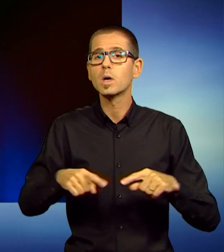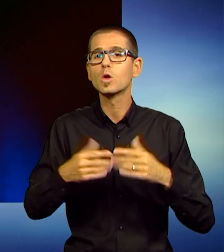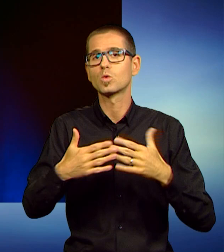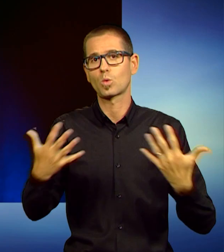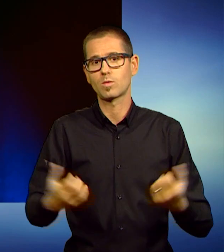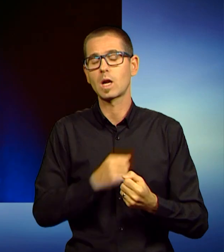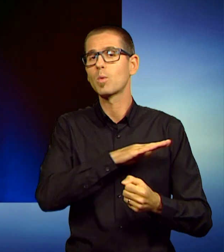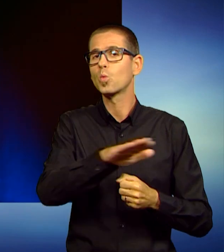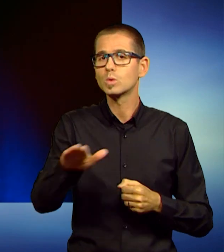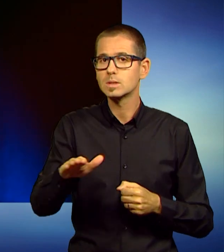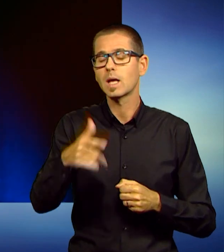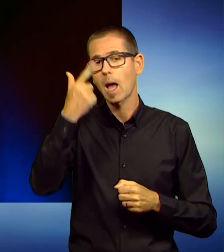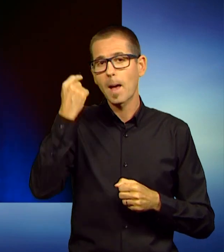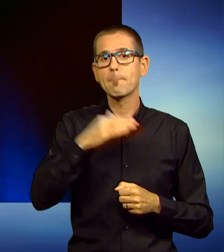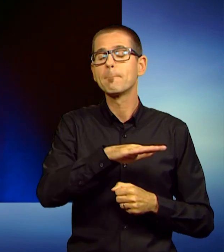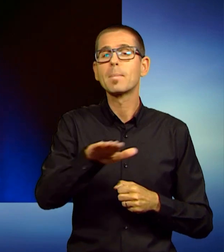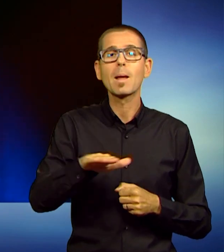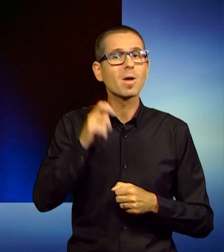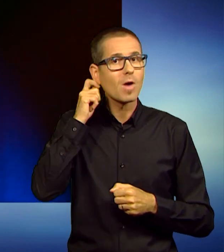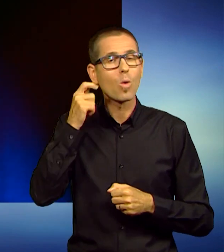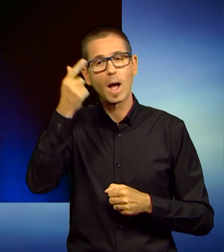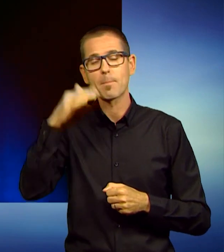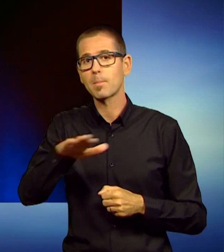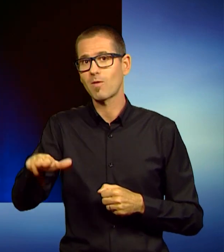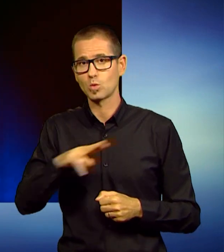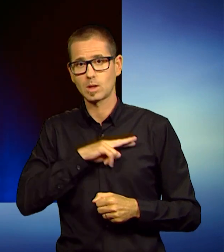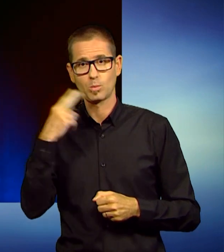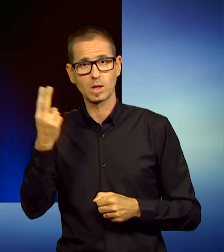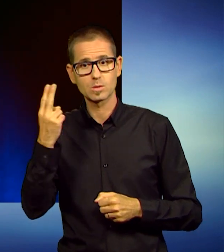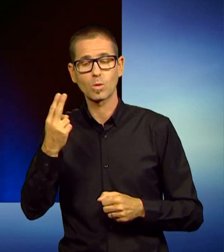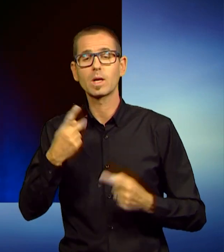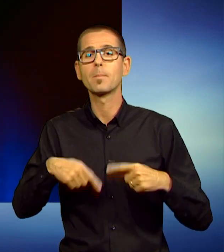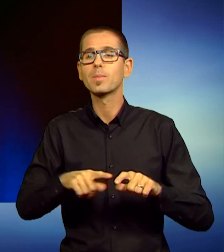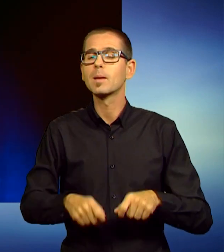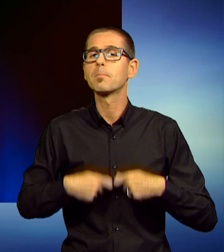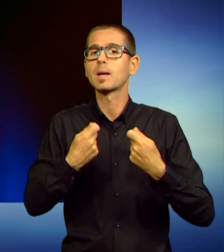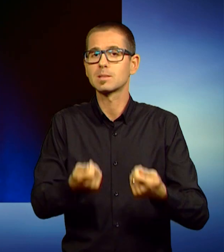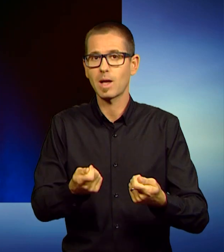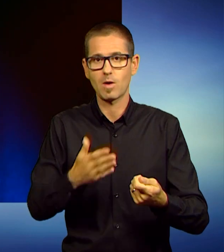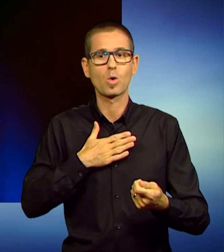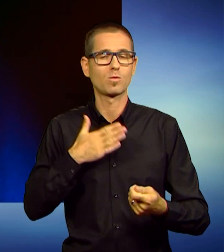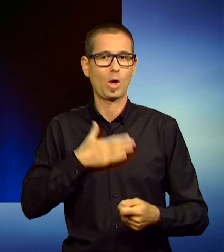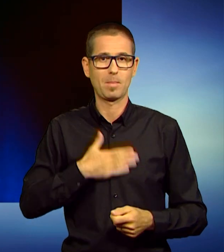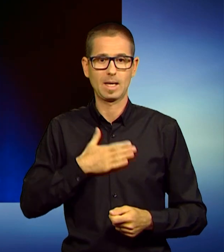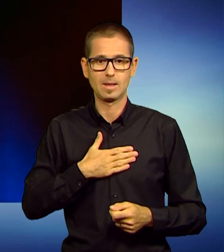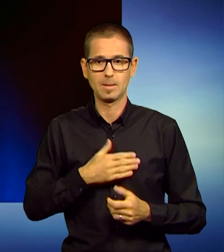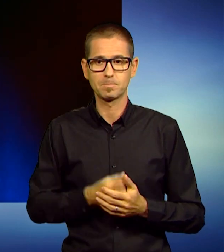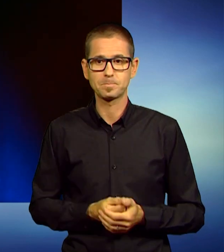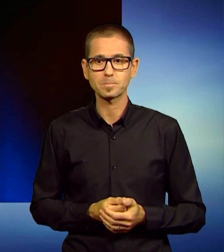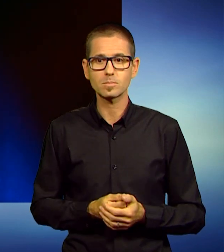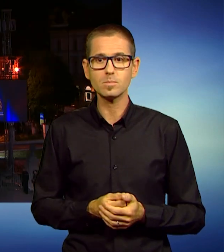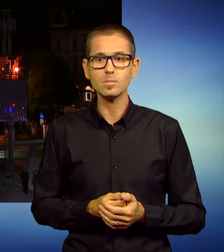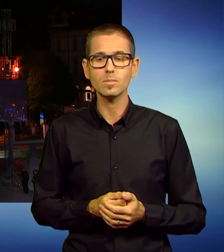vsi, prebivalke in prebivalci Republike Slovenije, ki prispevamo k svoji blaginji.